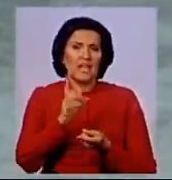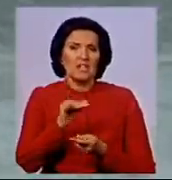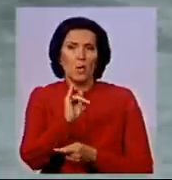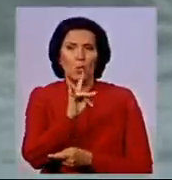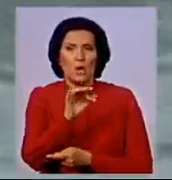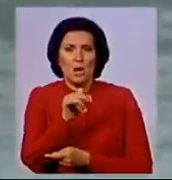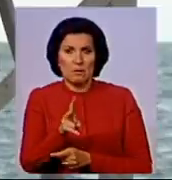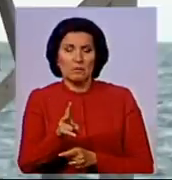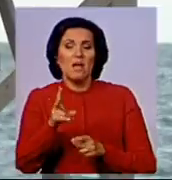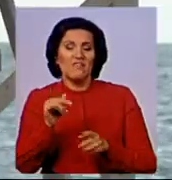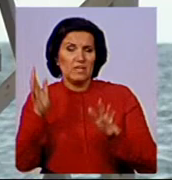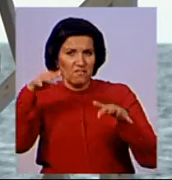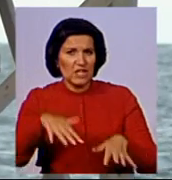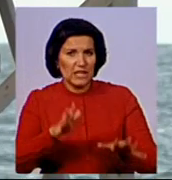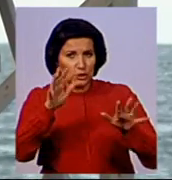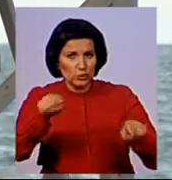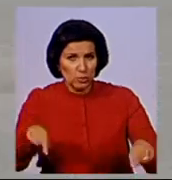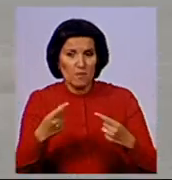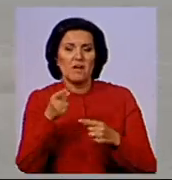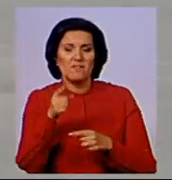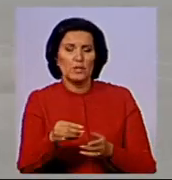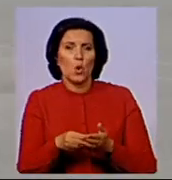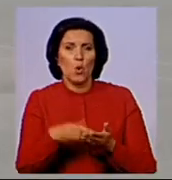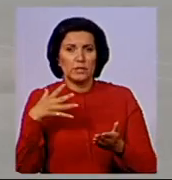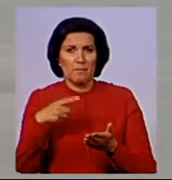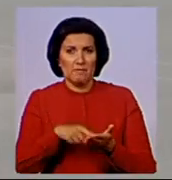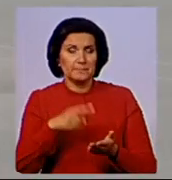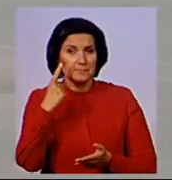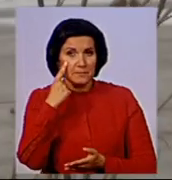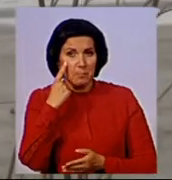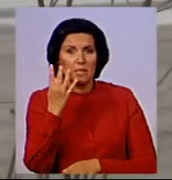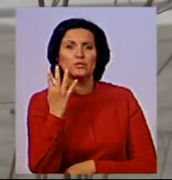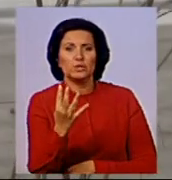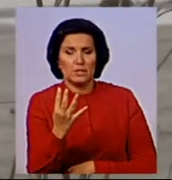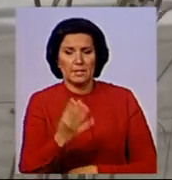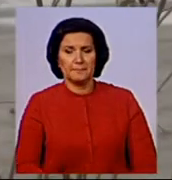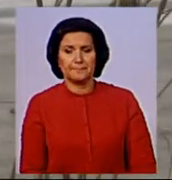Атлантичному океані. За 5-бальною шкалою Флоренс отримав оцінку 4. Христина Мельник, новини на Першому.